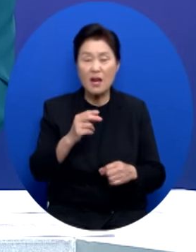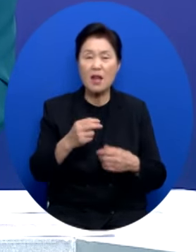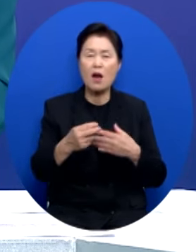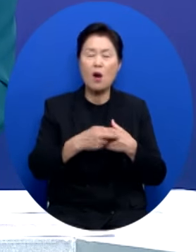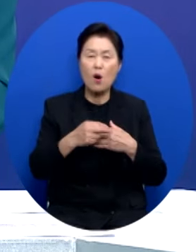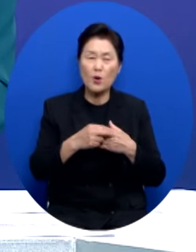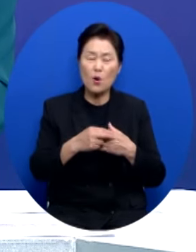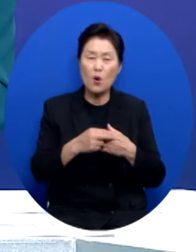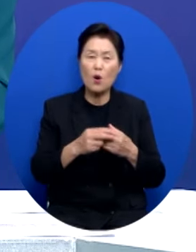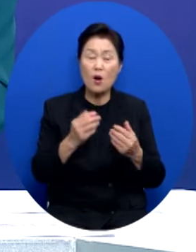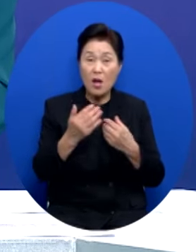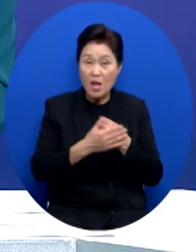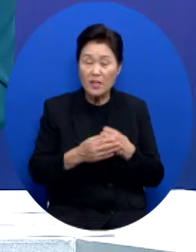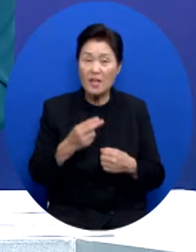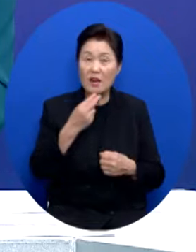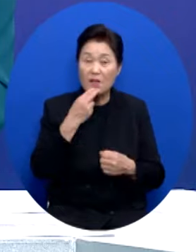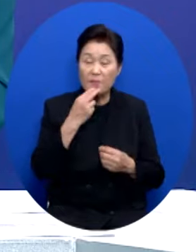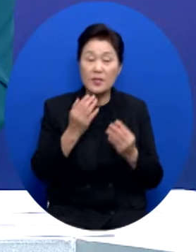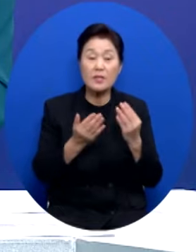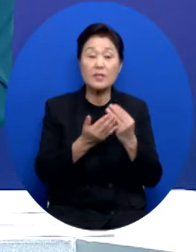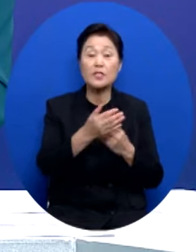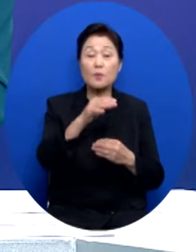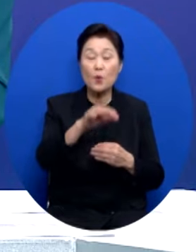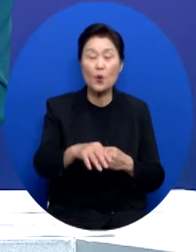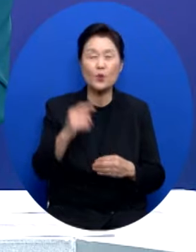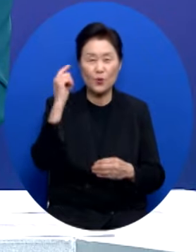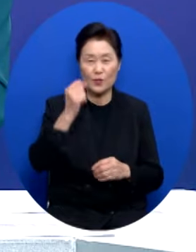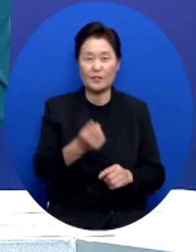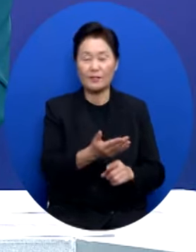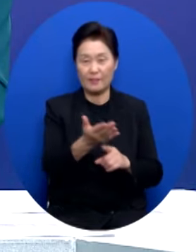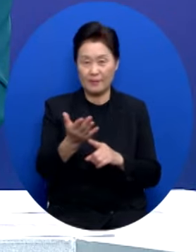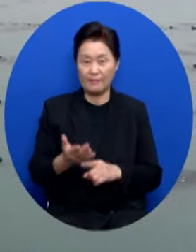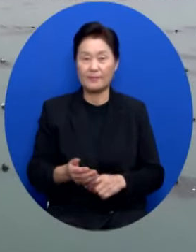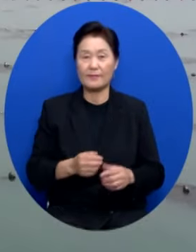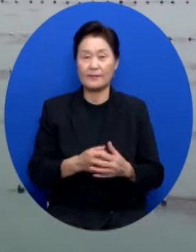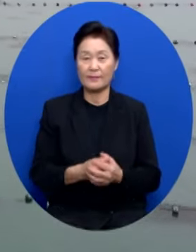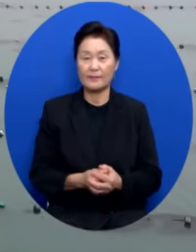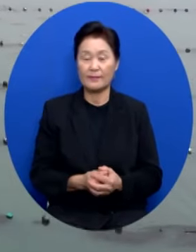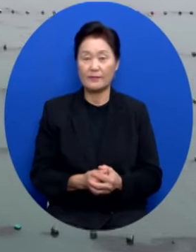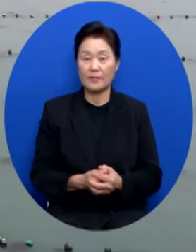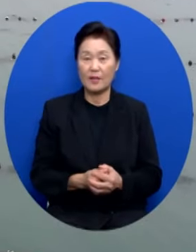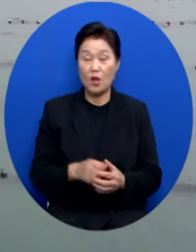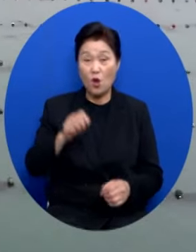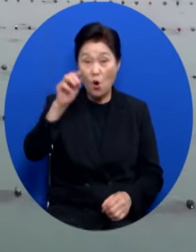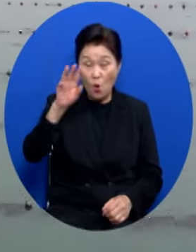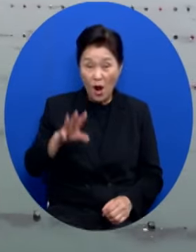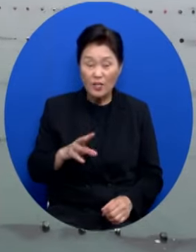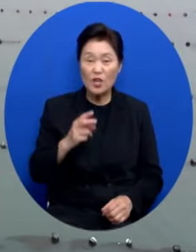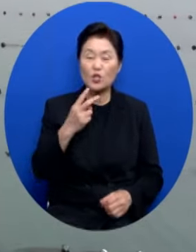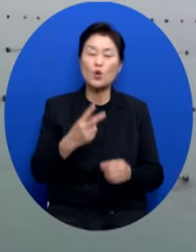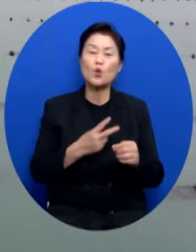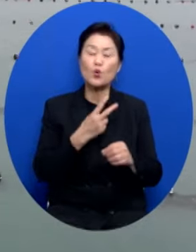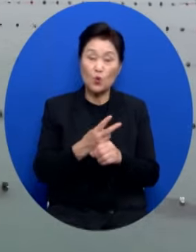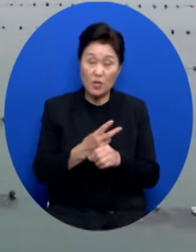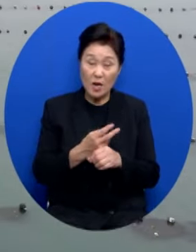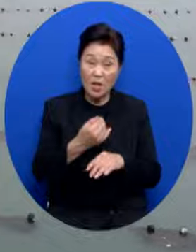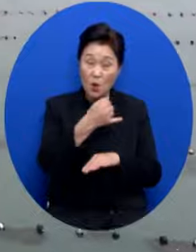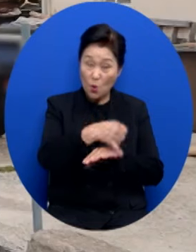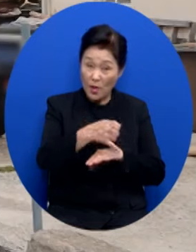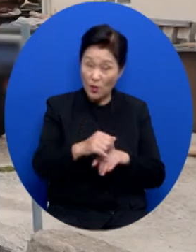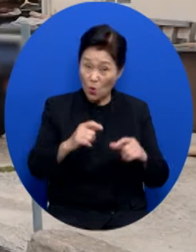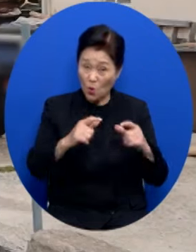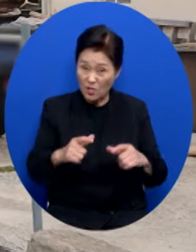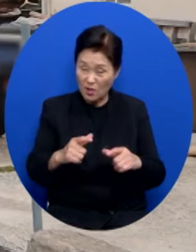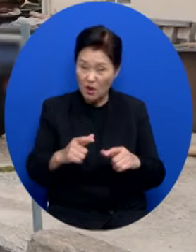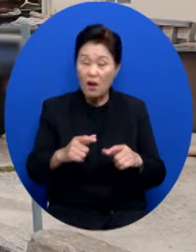찾는 이가 있습니다. 목포방송 신미정 기자가 전해드립니다. 광주에서 2시간 거리의 완도에서도